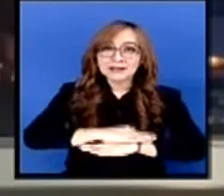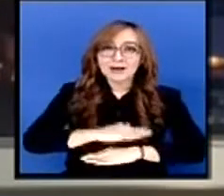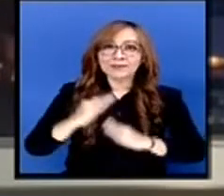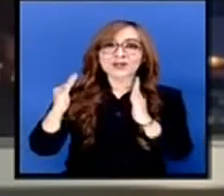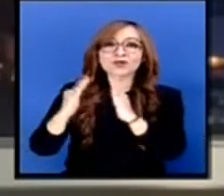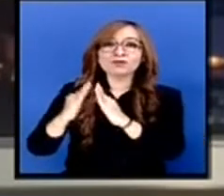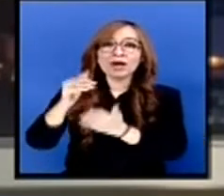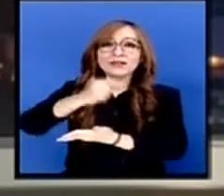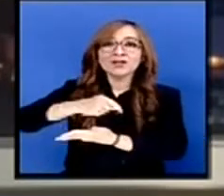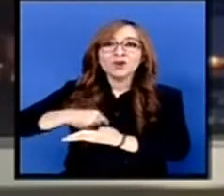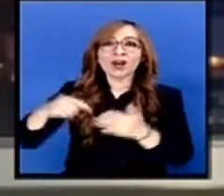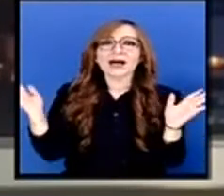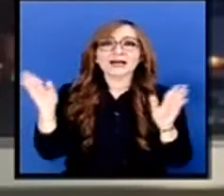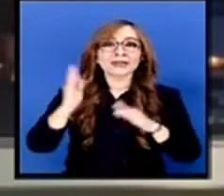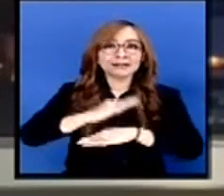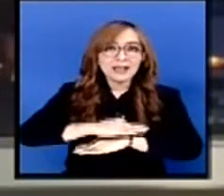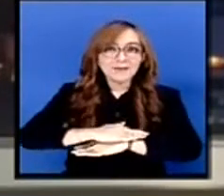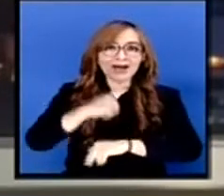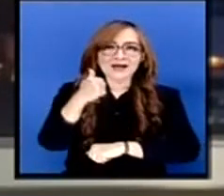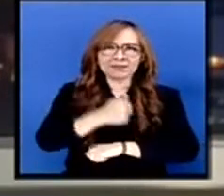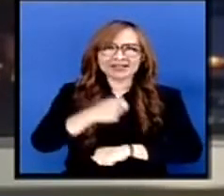agar santri dapat mudik lebih cepat.